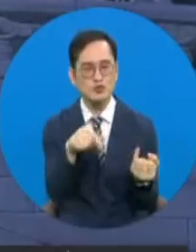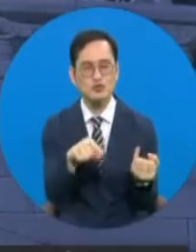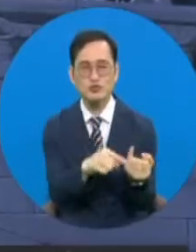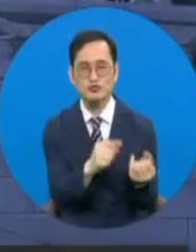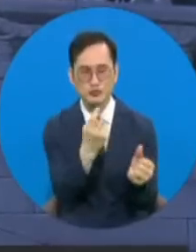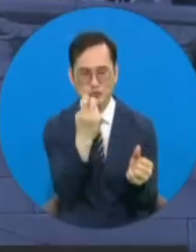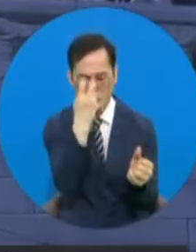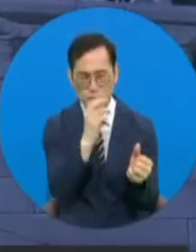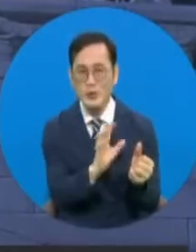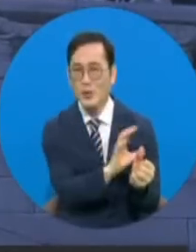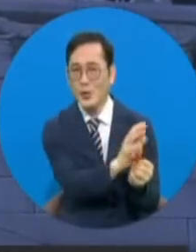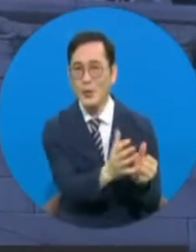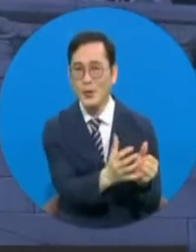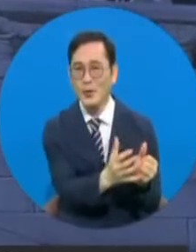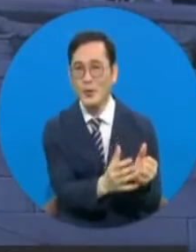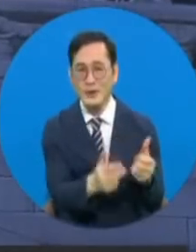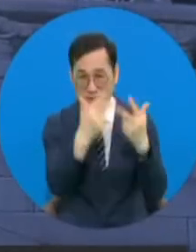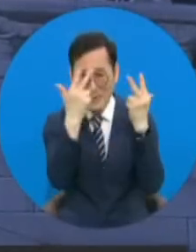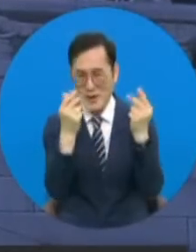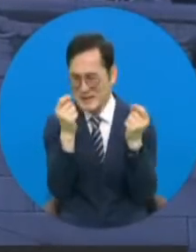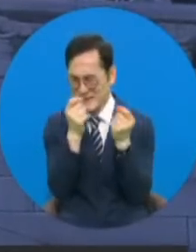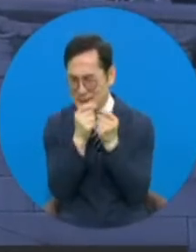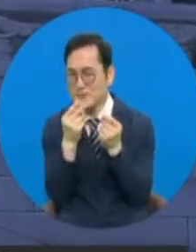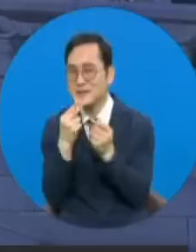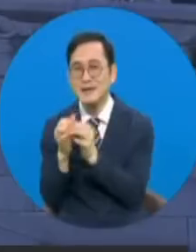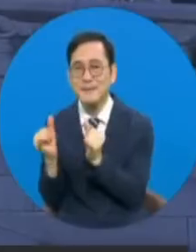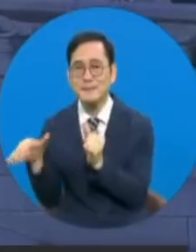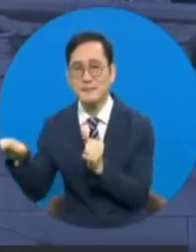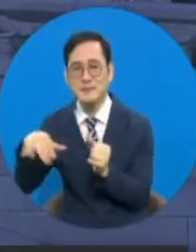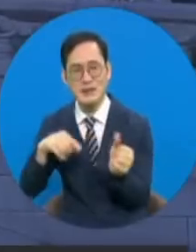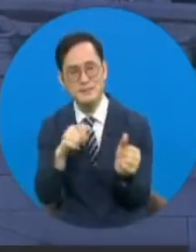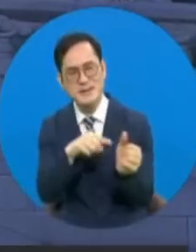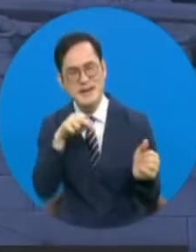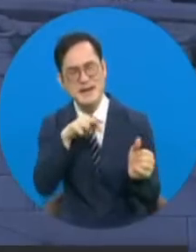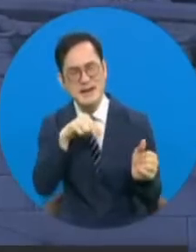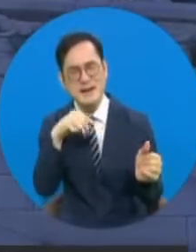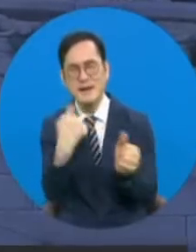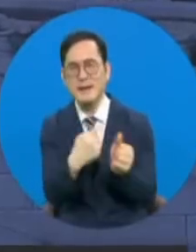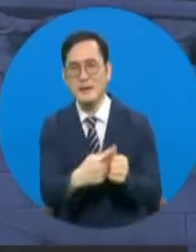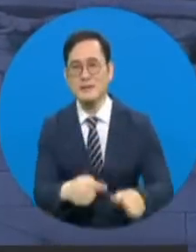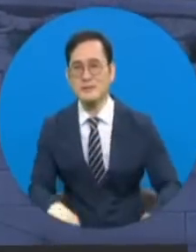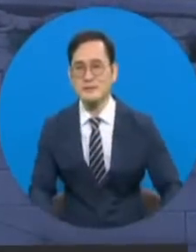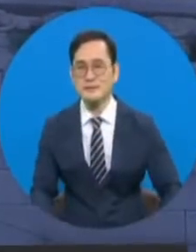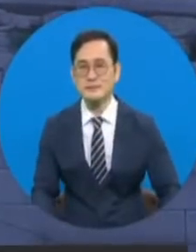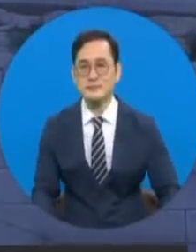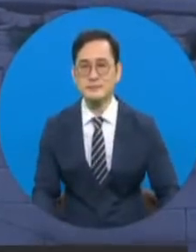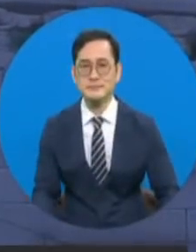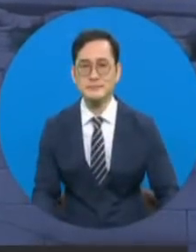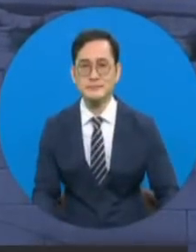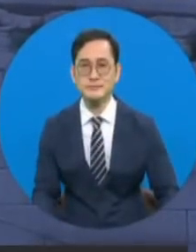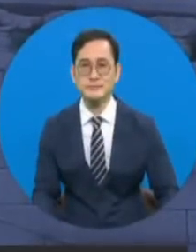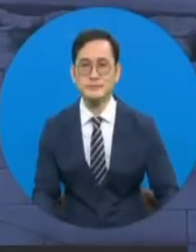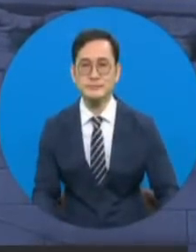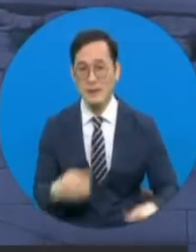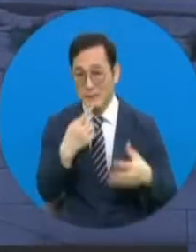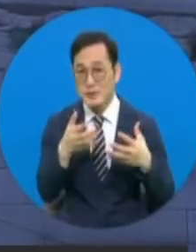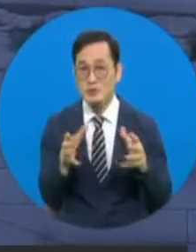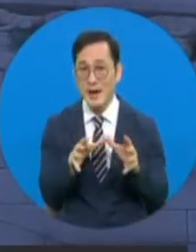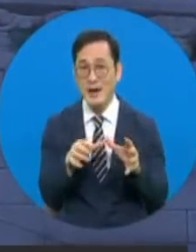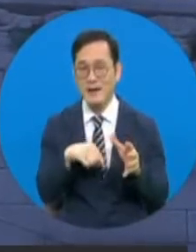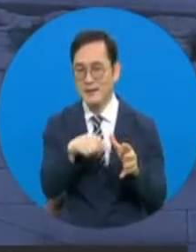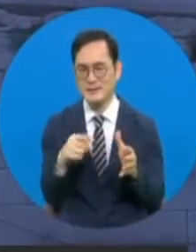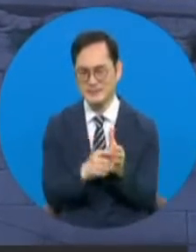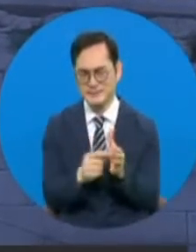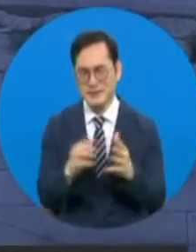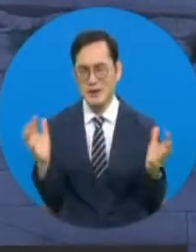민주당 의원들은 김남국 의원에 대해서 강하게 성토를 하고 있습니다 최근에 전 기원이 무슨 일 있었냐면 어제도 저희가 보도해 드렸습니다만 민주당 의원들의 긴급